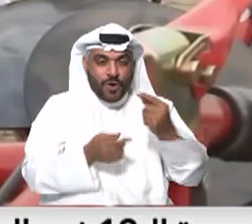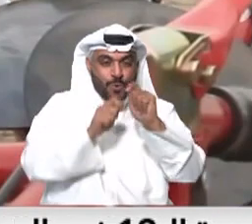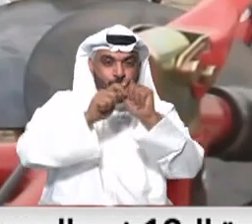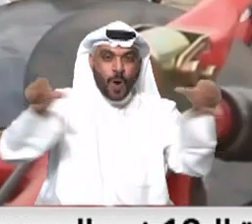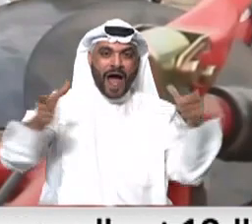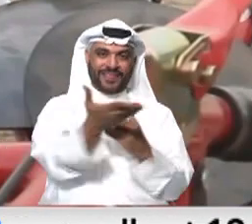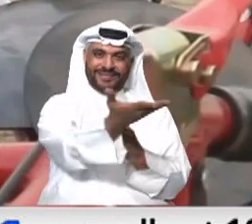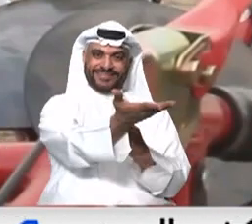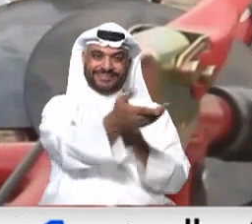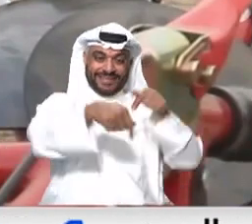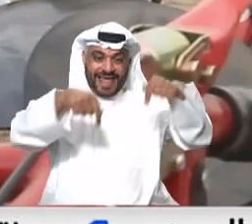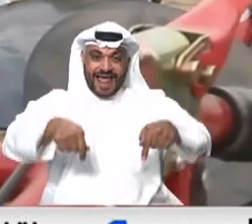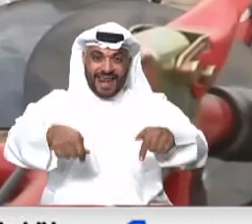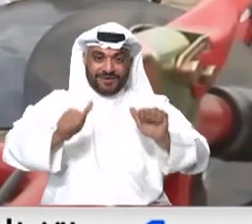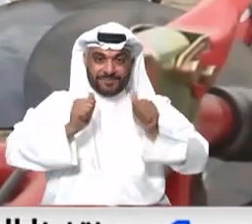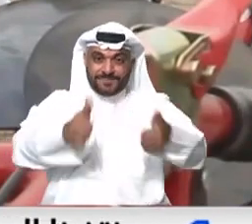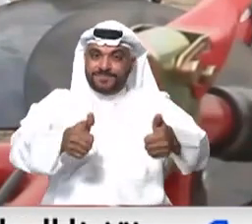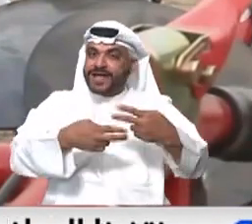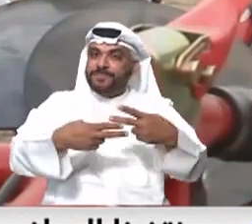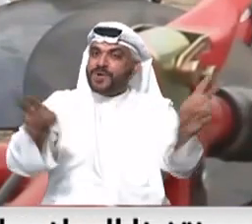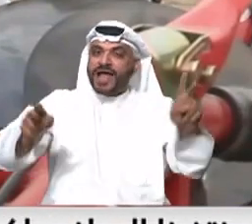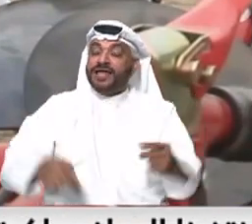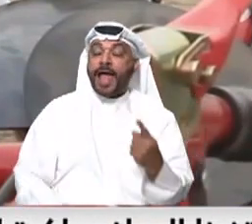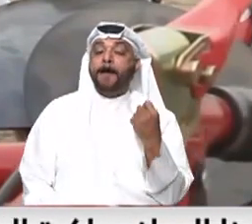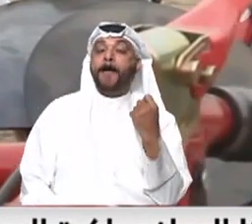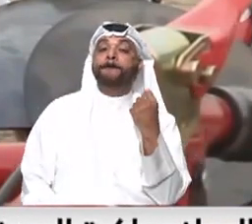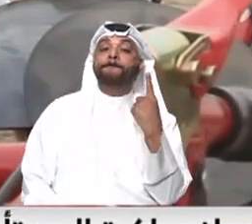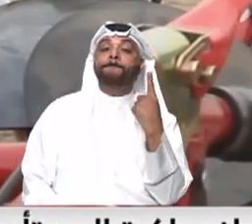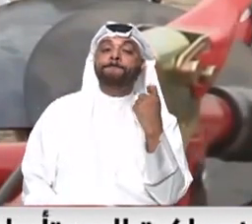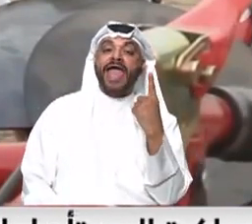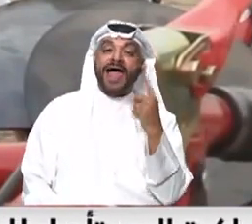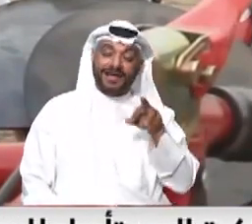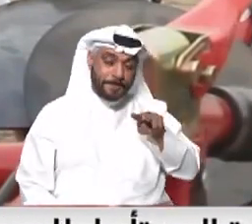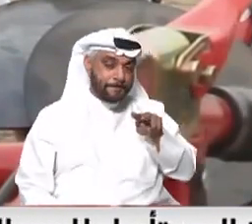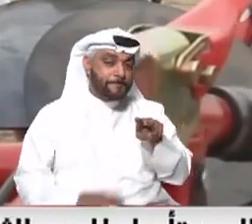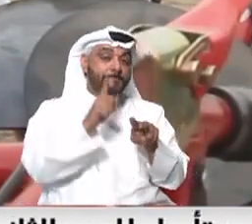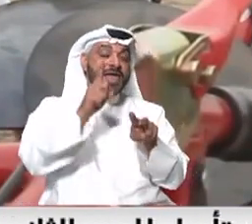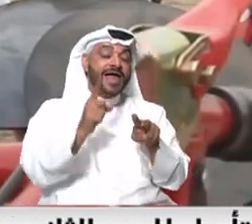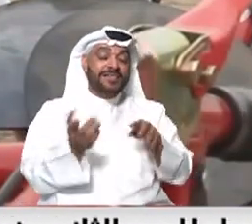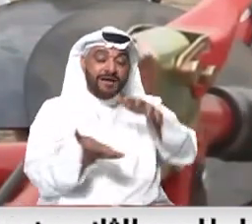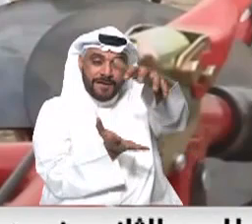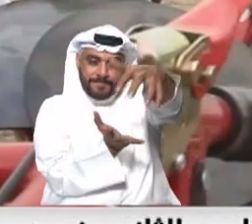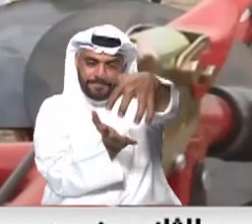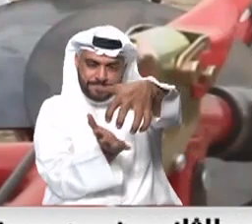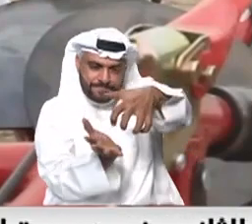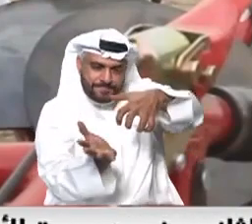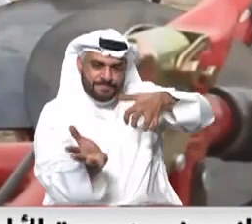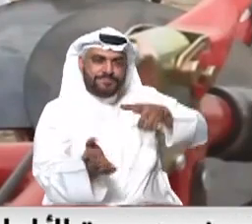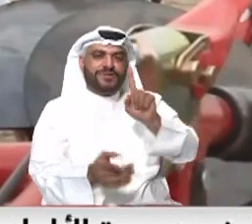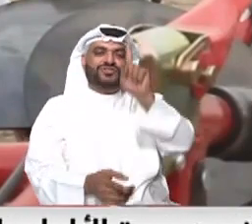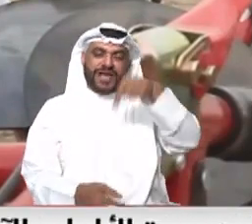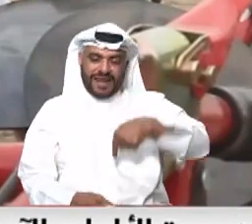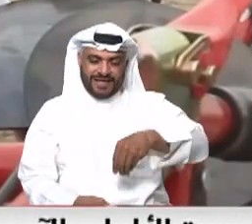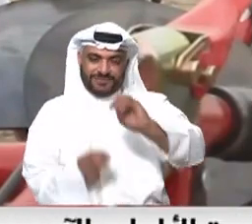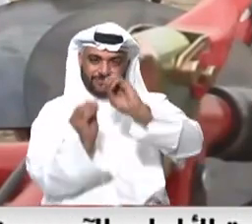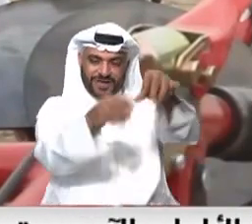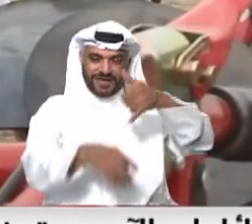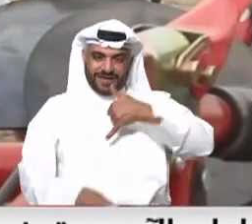مع تدشينها اكثر من 100 حراثة يدوية للمزارعين هنا في محافظة لحج.